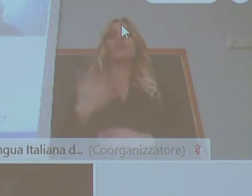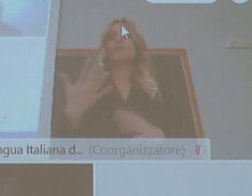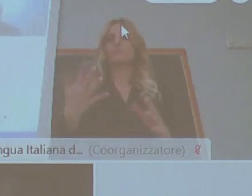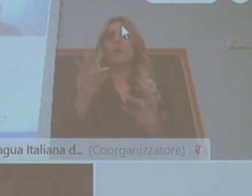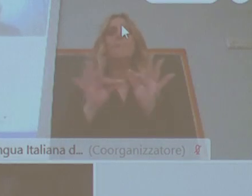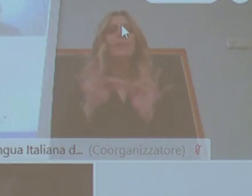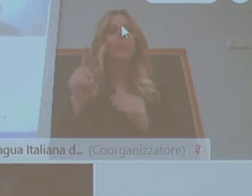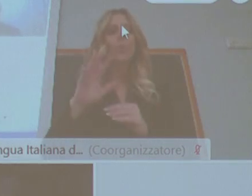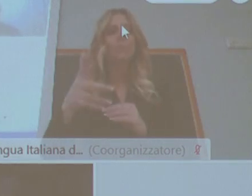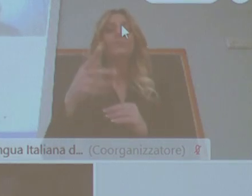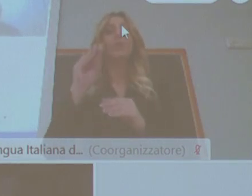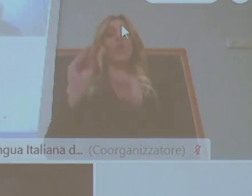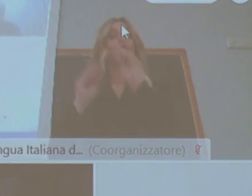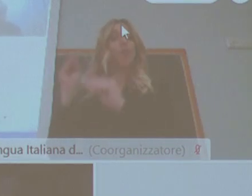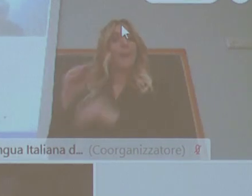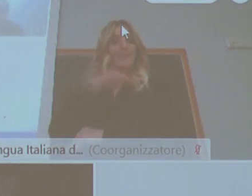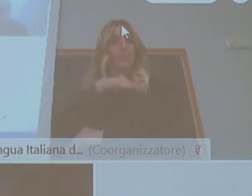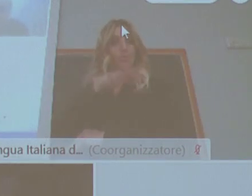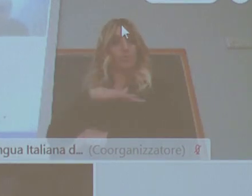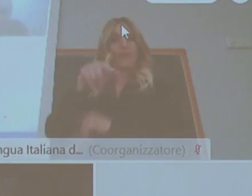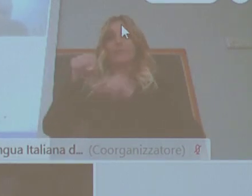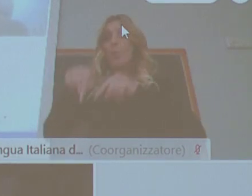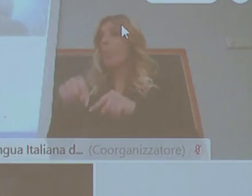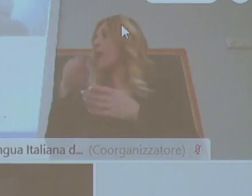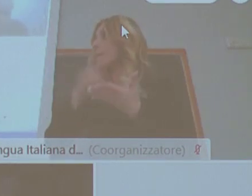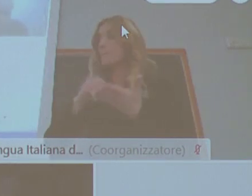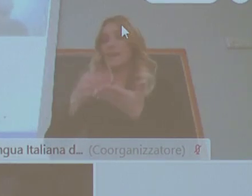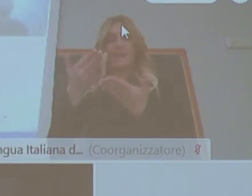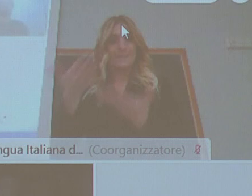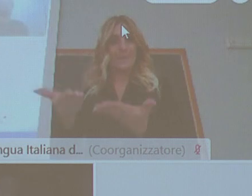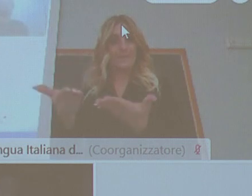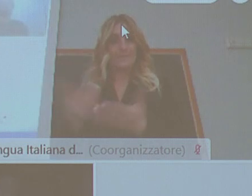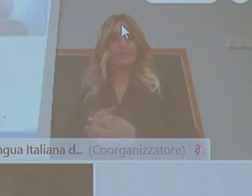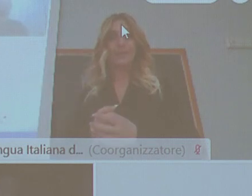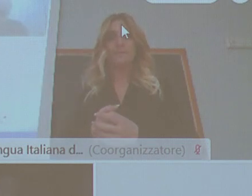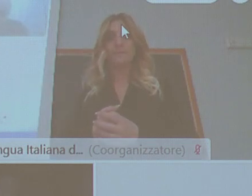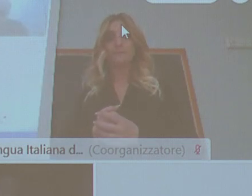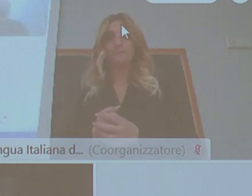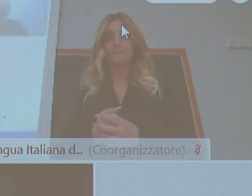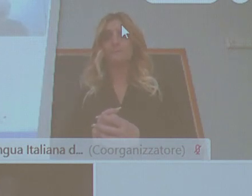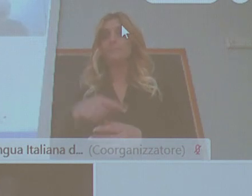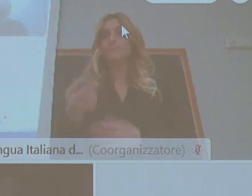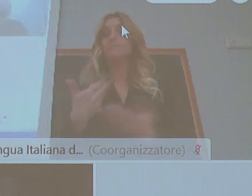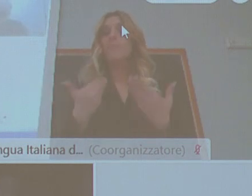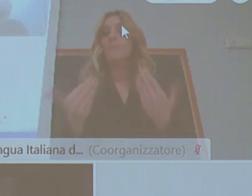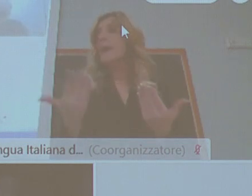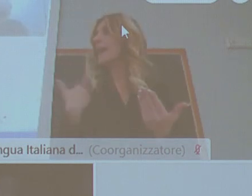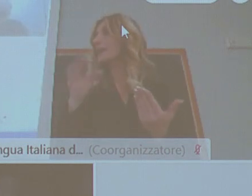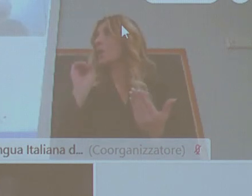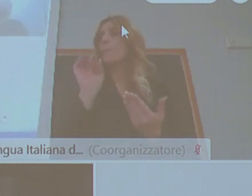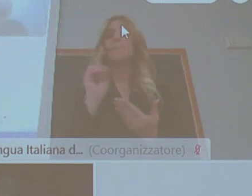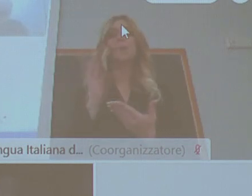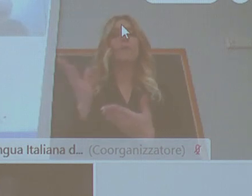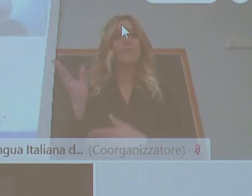le domande degli studenti qui in presenza o degli altri partecipanti ovviamente, E magari se il professor Gianzanti